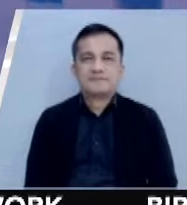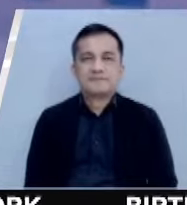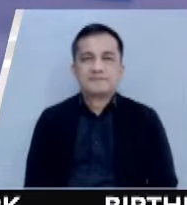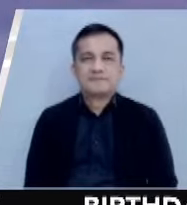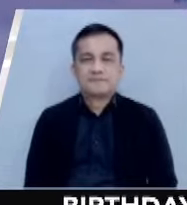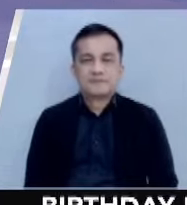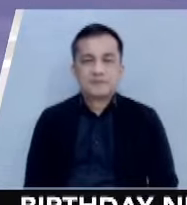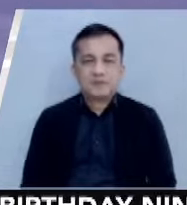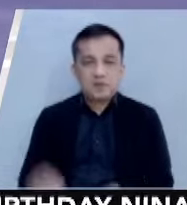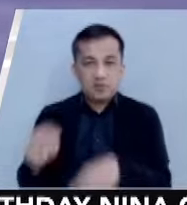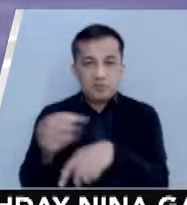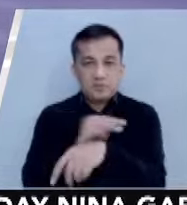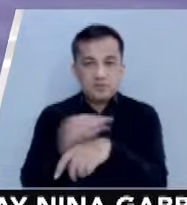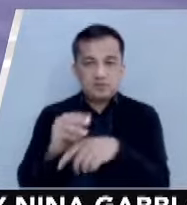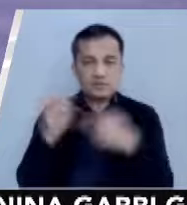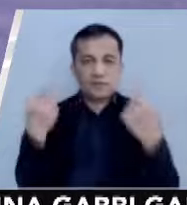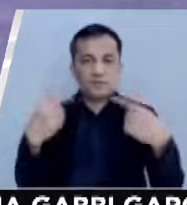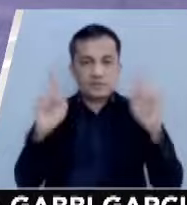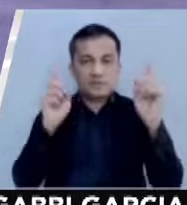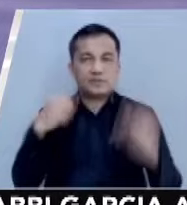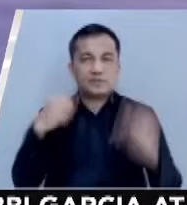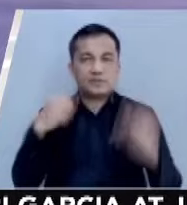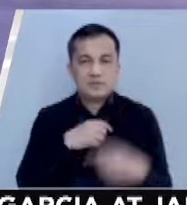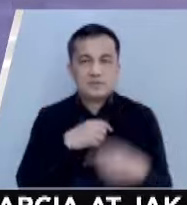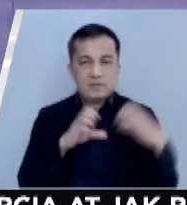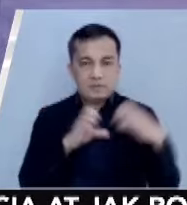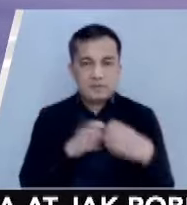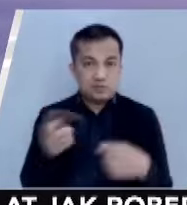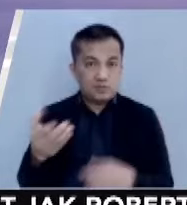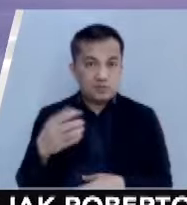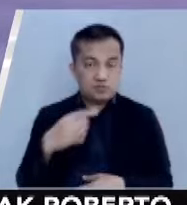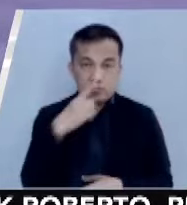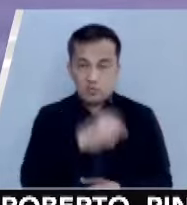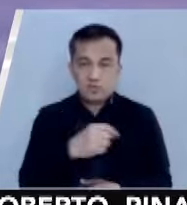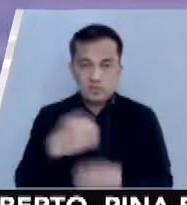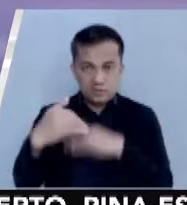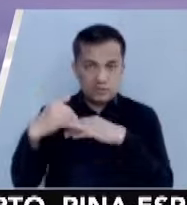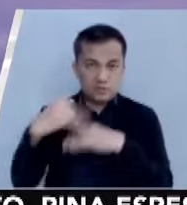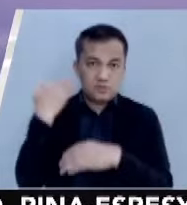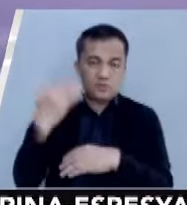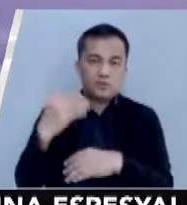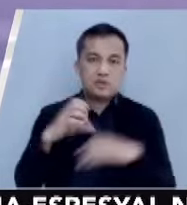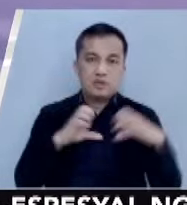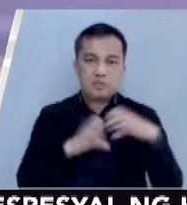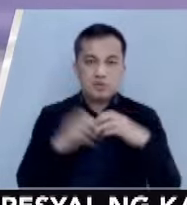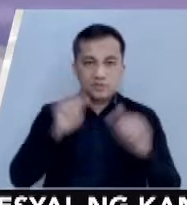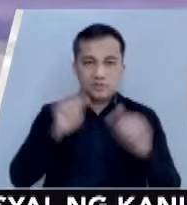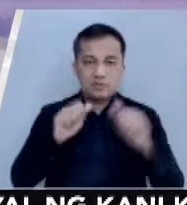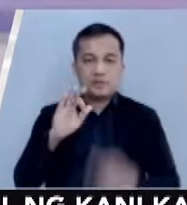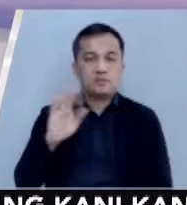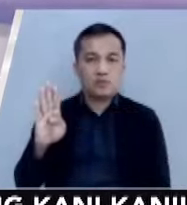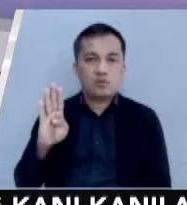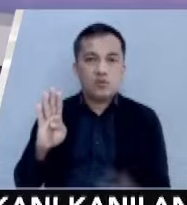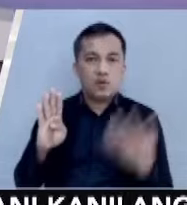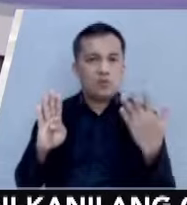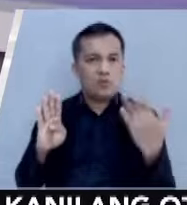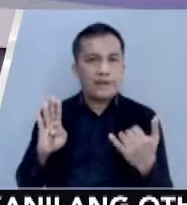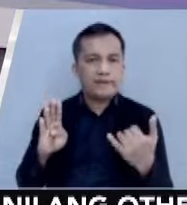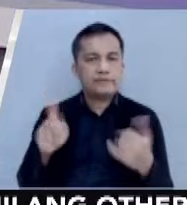Mission accomplished tayo, mga kapuso. Para sa inyong mga sumbong, ipadala nyo lamang sa Kapuso Action Man Facebook page dahil sa anumang